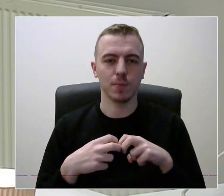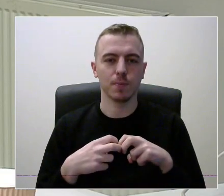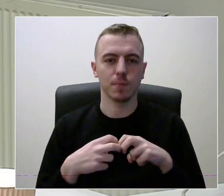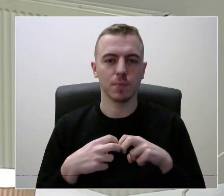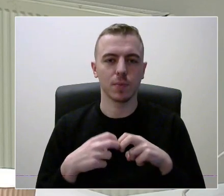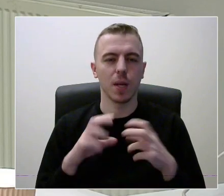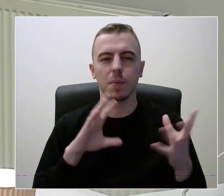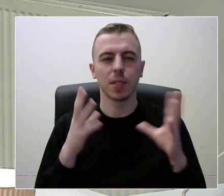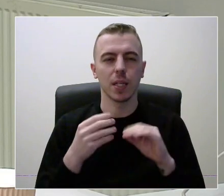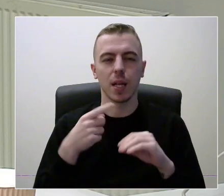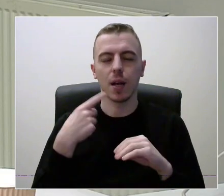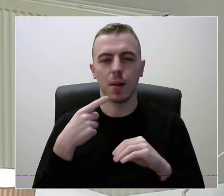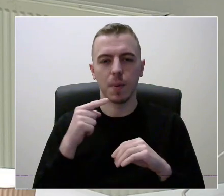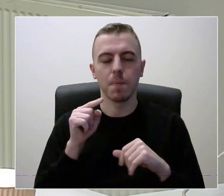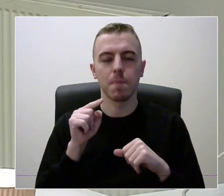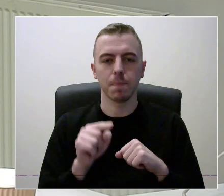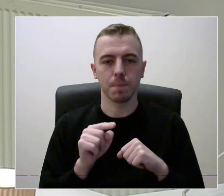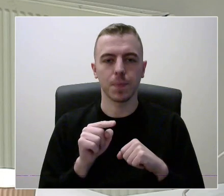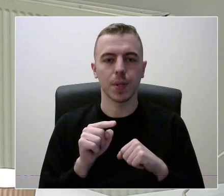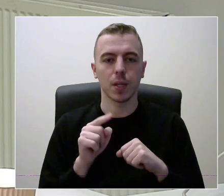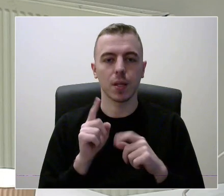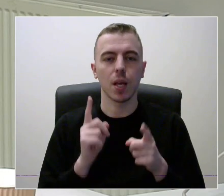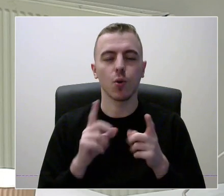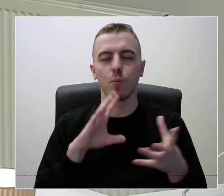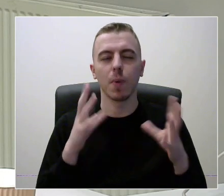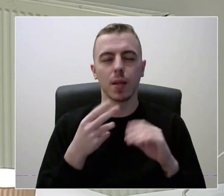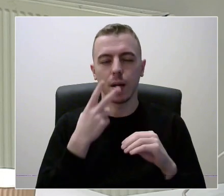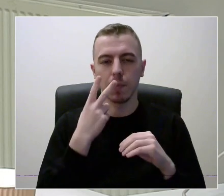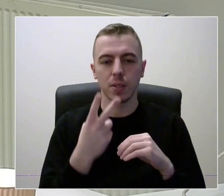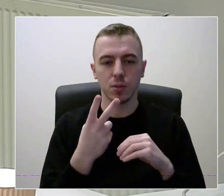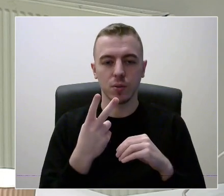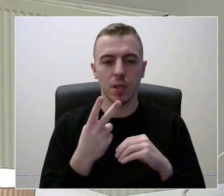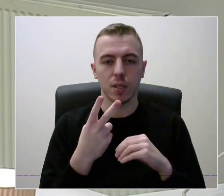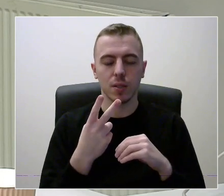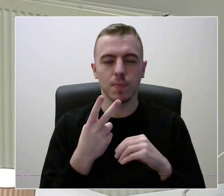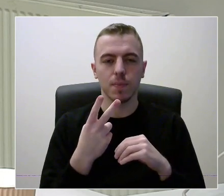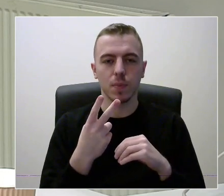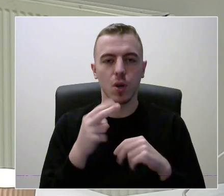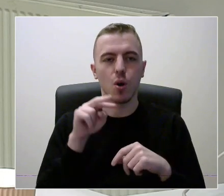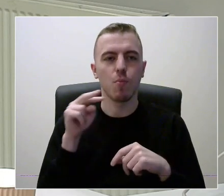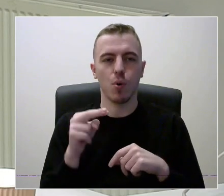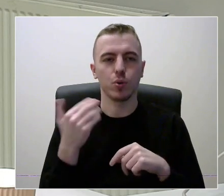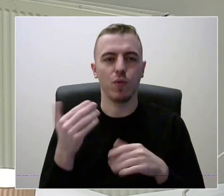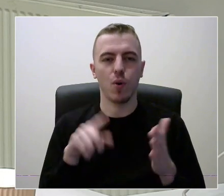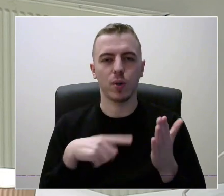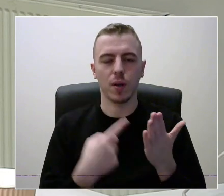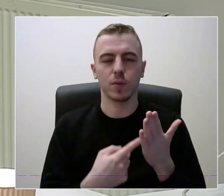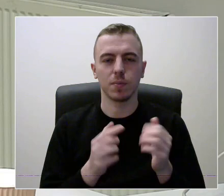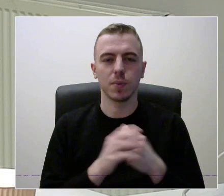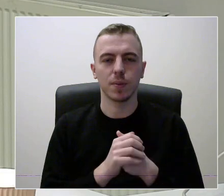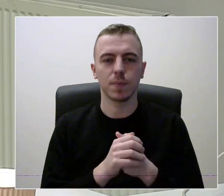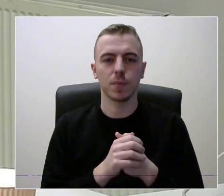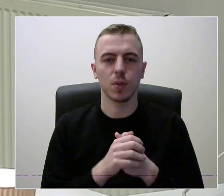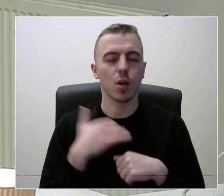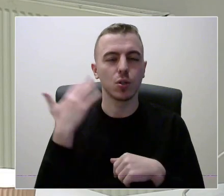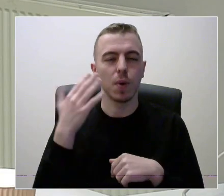Apskritai kalbant, turbūt, jeigu taip bendrai pasižiūrėjus, tai požiūrio klausimas. Aš manau, kad jauna